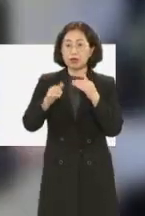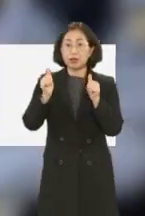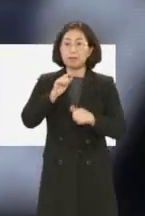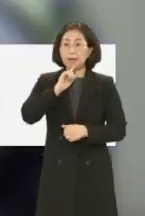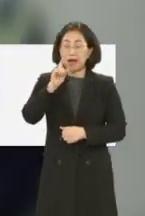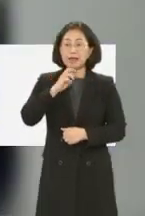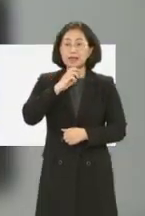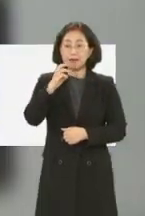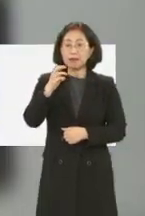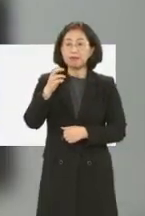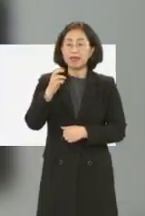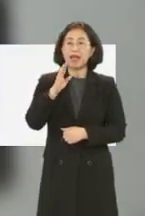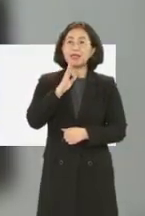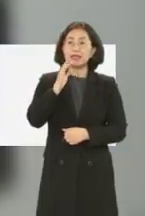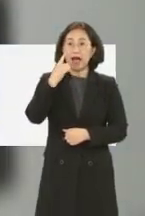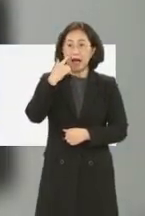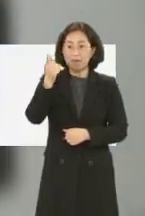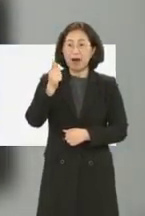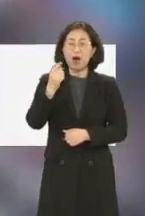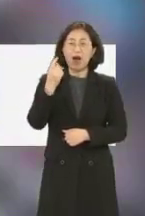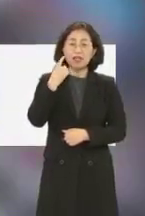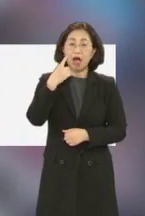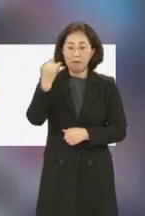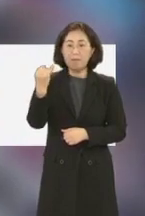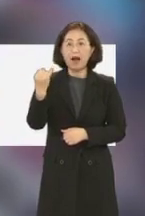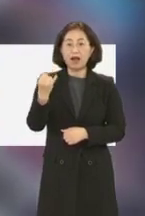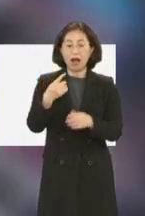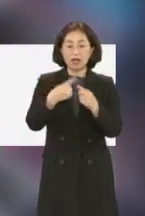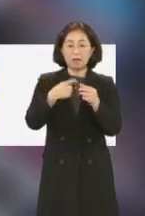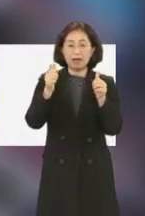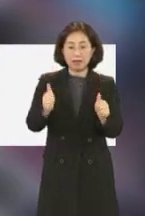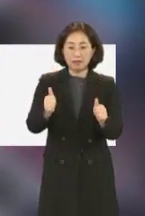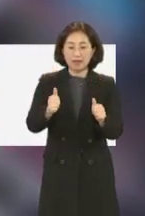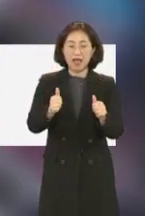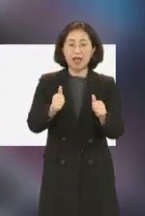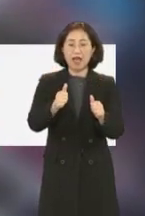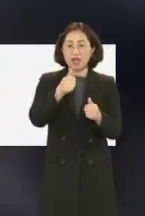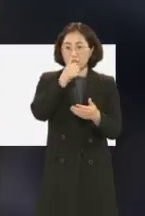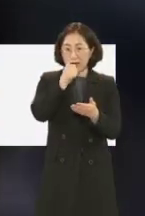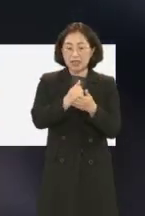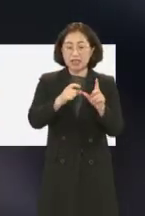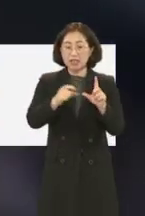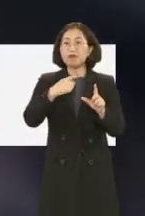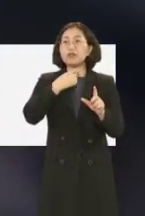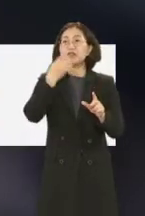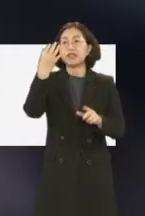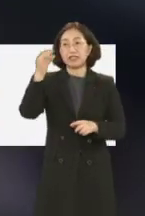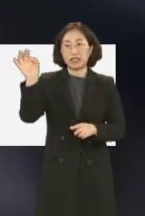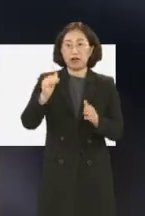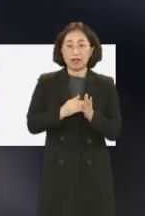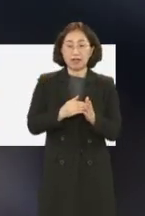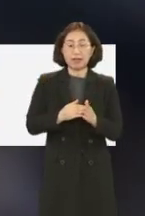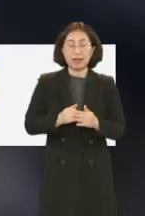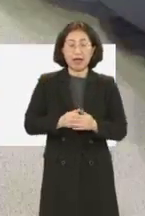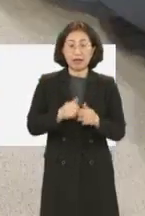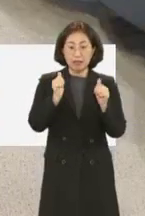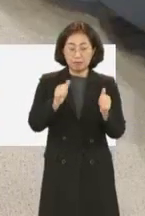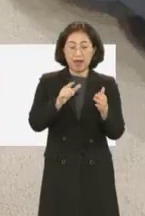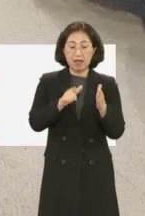넘겨진 30대 친부와 의붓 엄마가 첫 공판에서 혐의 일부를 인정했습니다. 대원지법에서 열린 첫